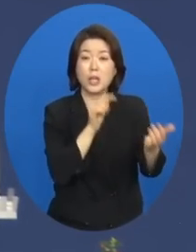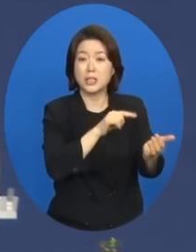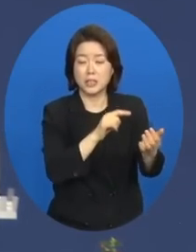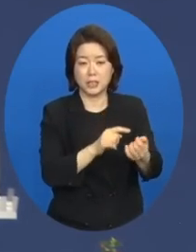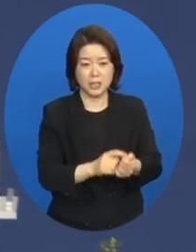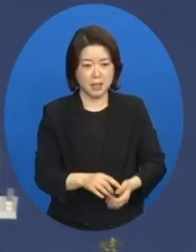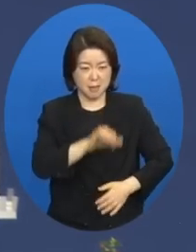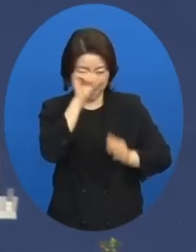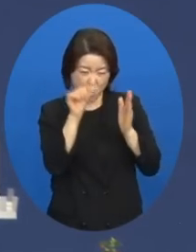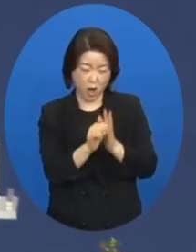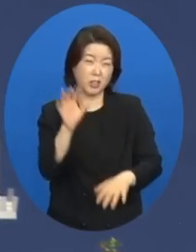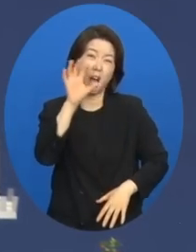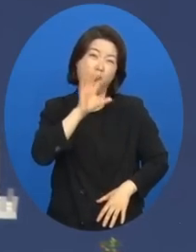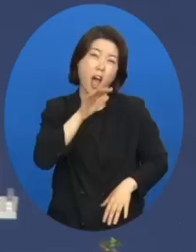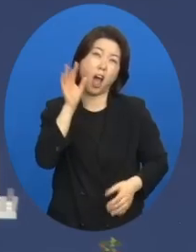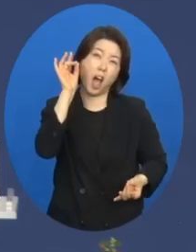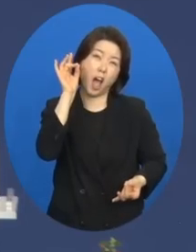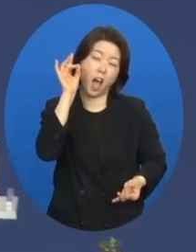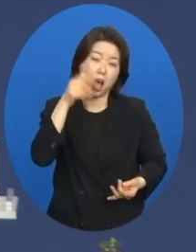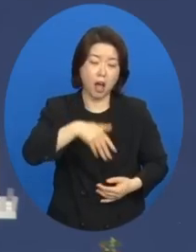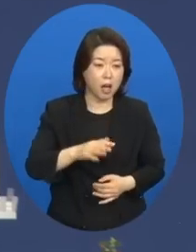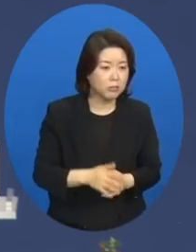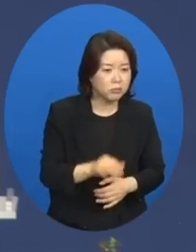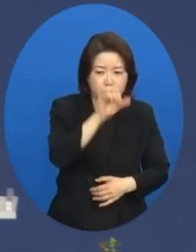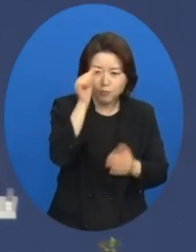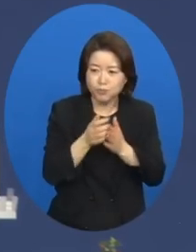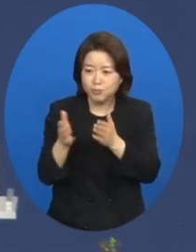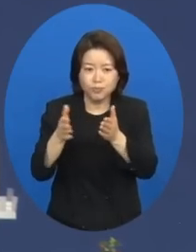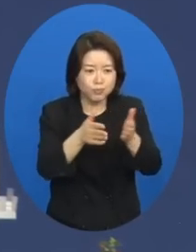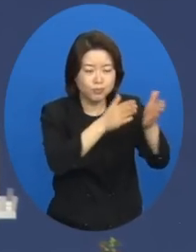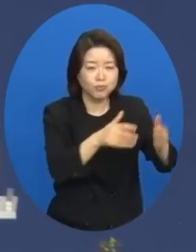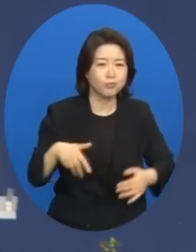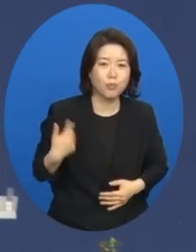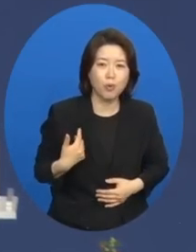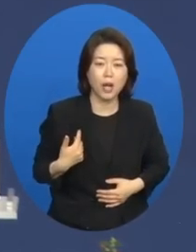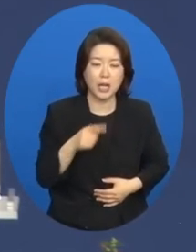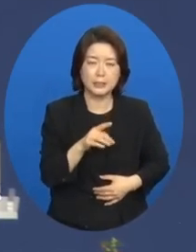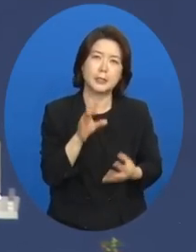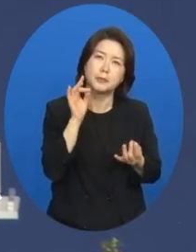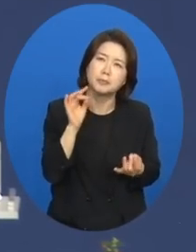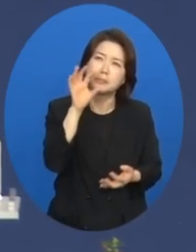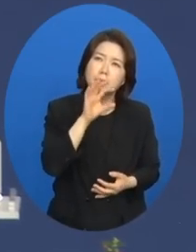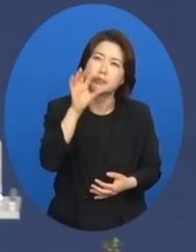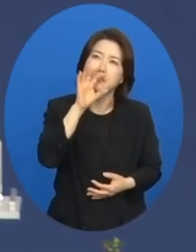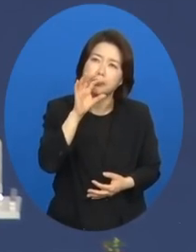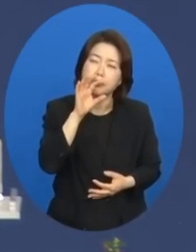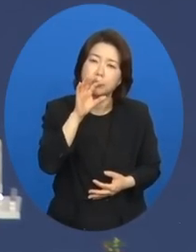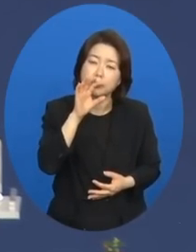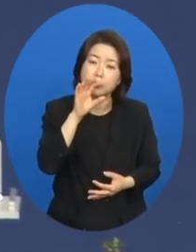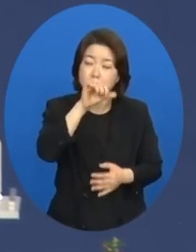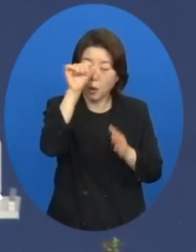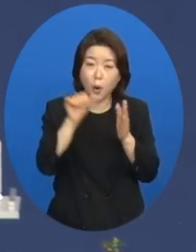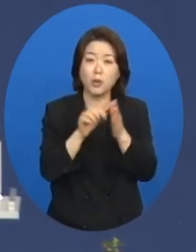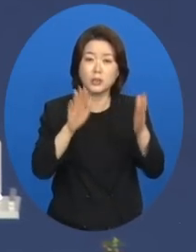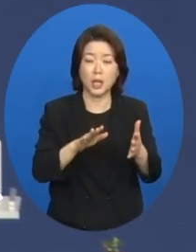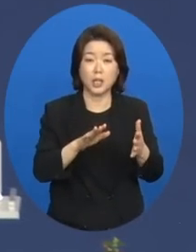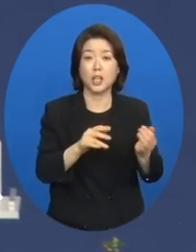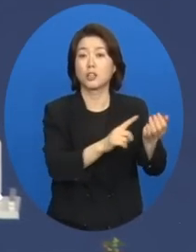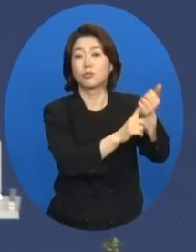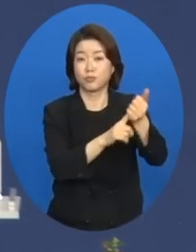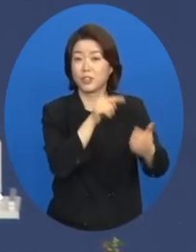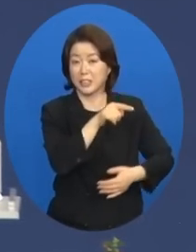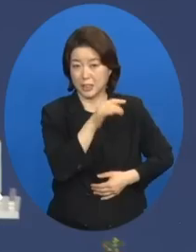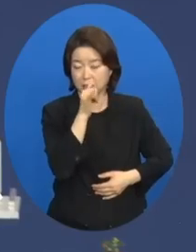석가모니라고요. 인생이 어디로 가야 할지를 모르는 거예요. 어느 길을 가로가야 될지를 모르겠는 거예요.